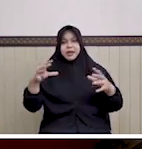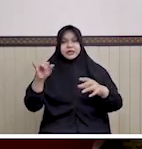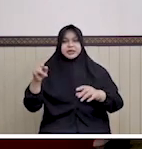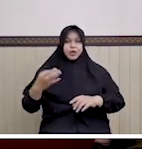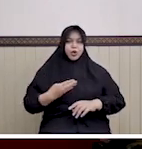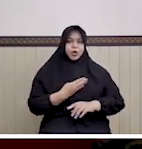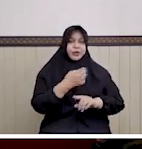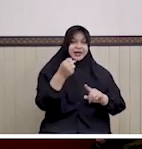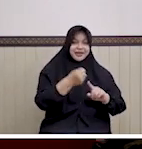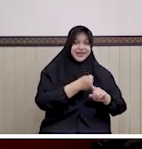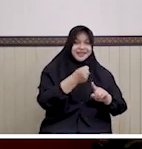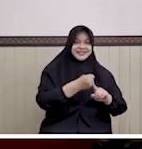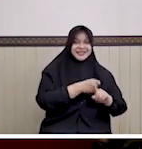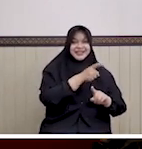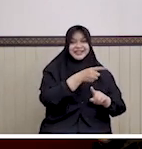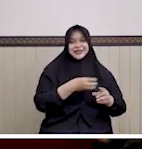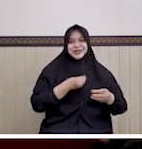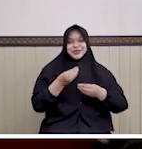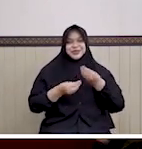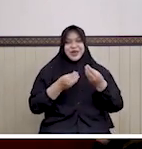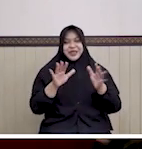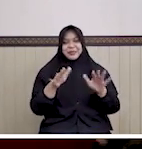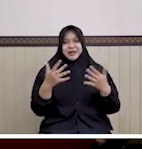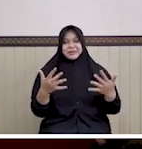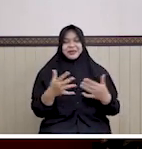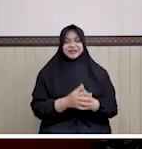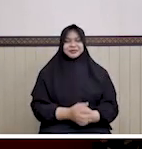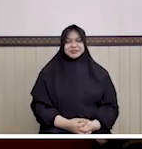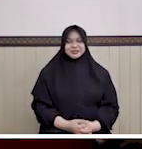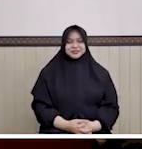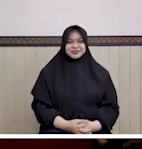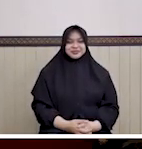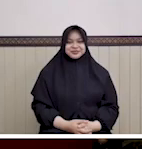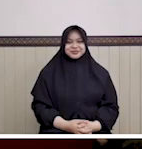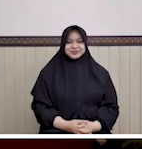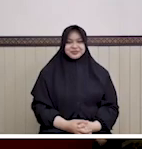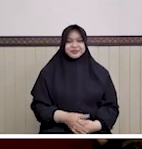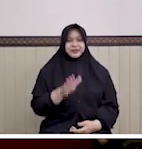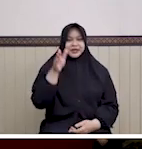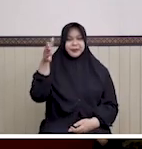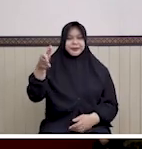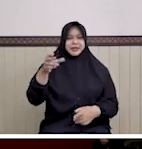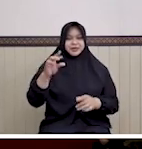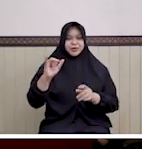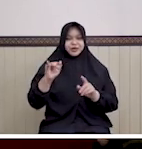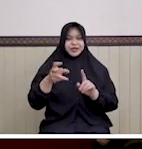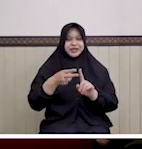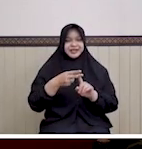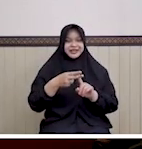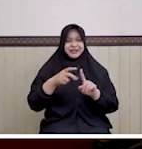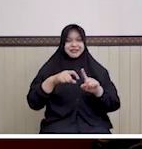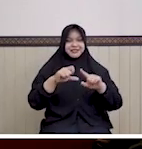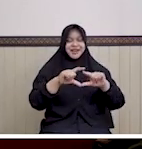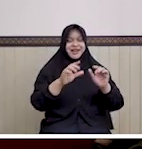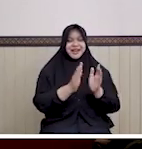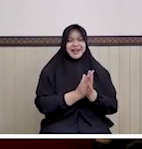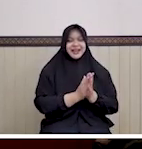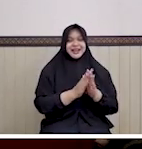ini ternyata pakai Hahaha iya seperti itu ya Iya Rijal